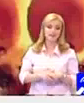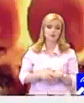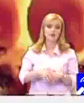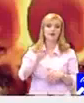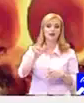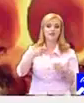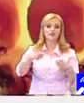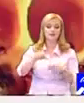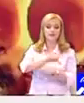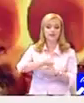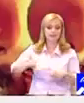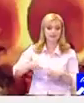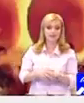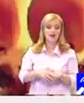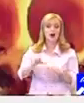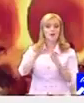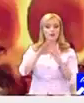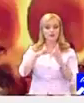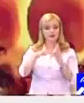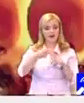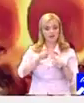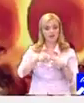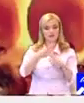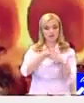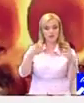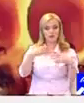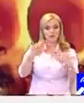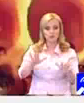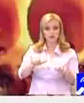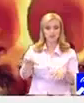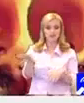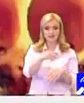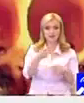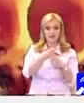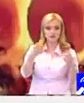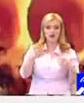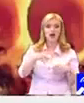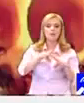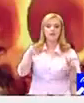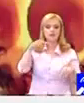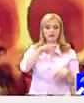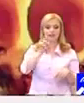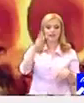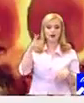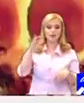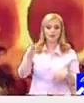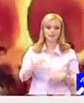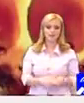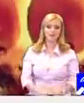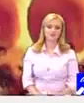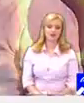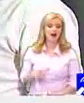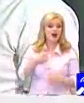despre extinderea programului a fost făcut de ministrul Economiei și Infrastructurii Kiril Gaburici, care l-a vizitat astăzi pe unul dintre